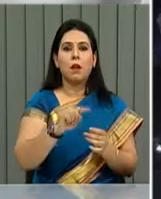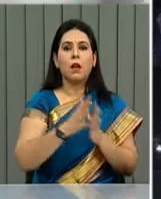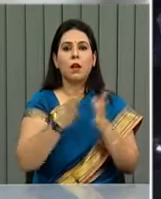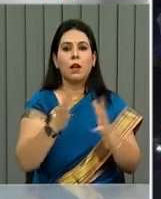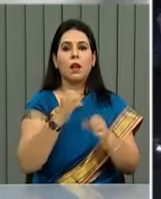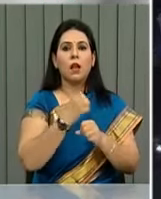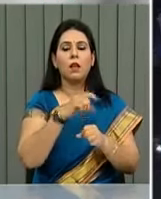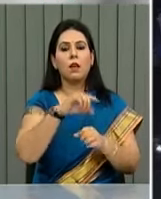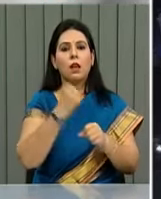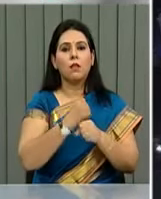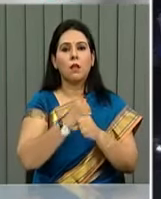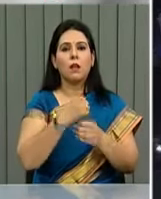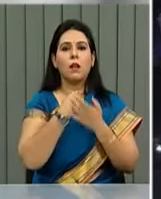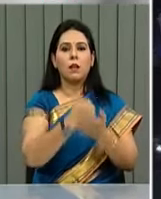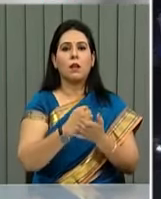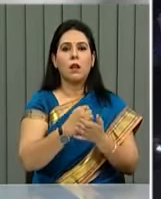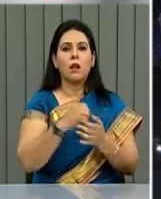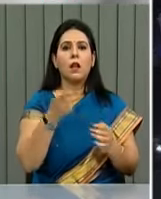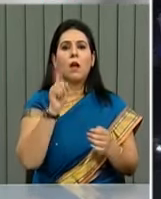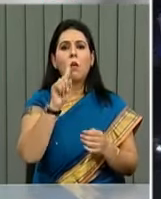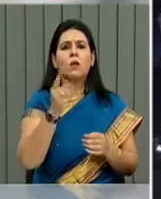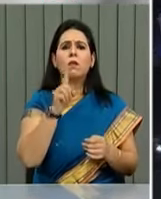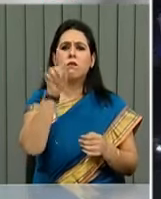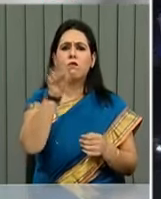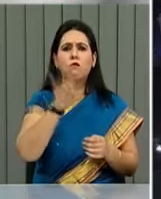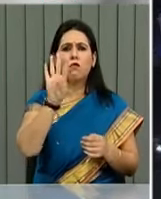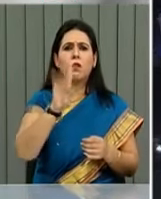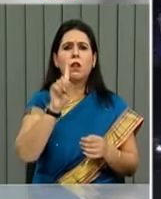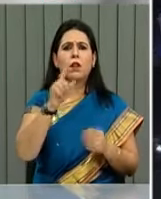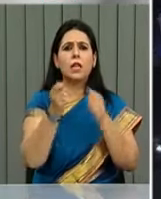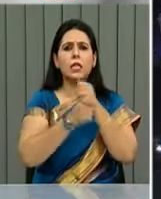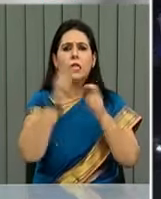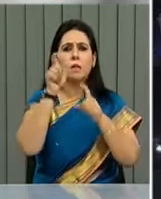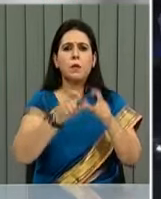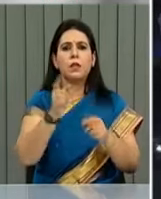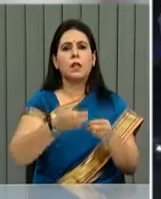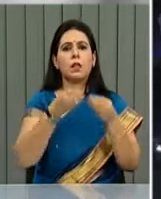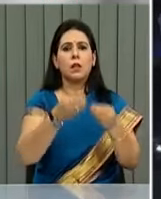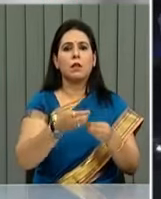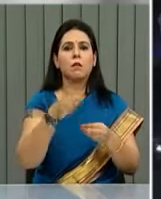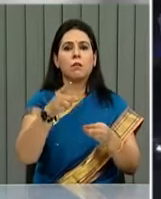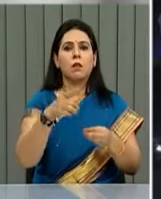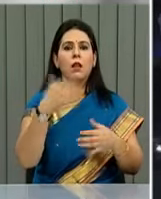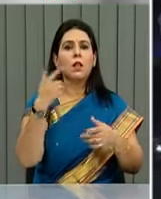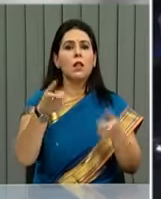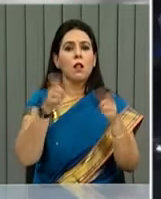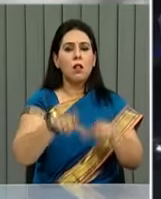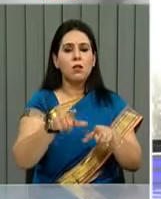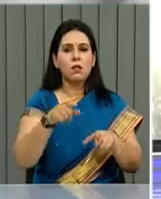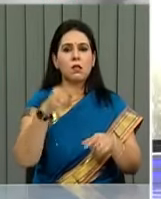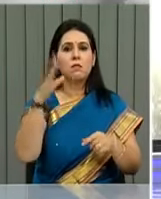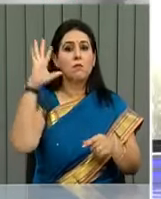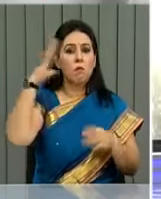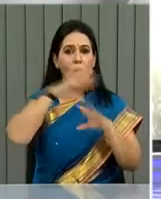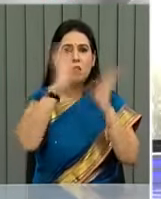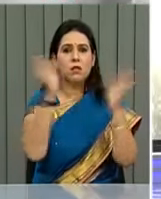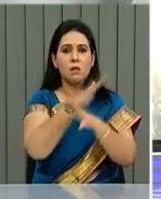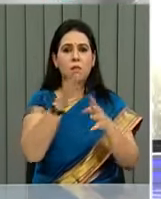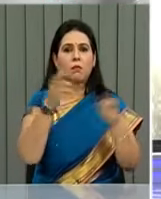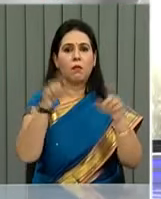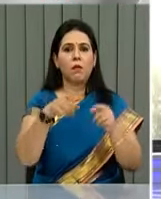करेगी, 1/4 प्रीमियम शायद किसान को देना पड़ेगा, उससे भी कम, और उसको जो नुकसान होगा मौसम की वजह से उसकी फसल